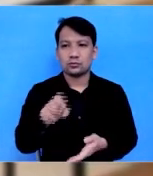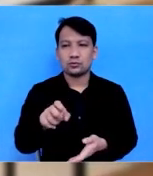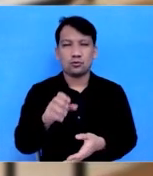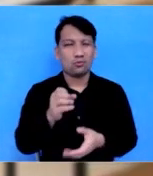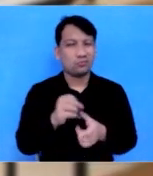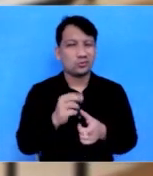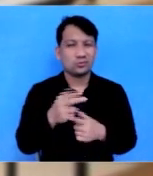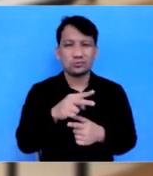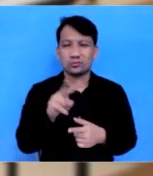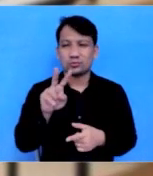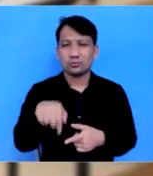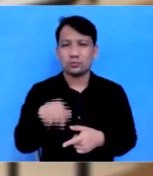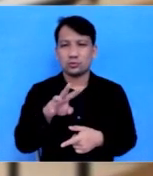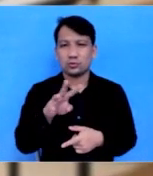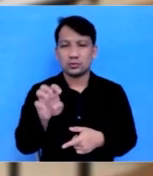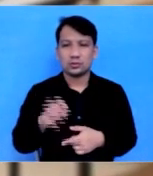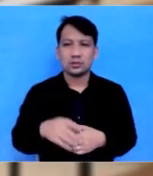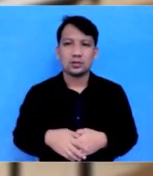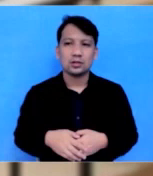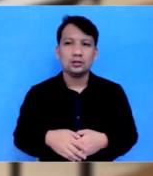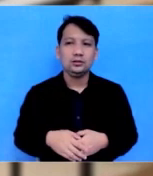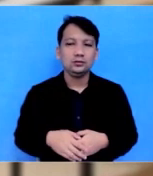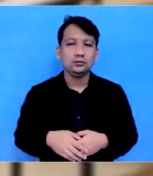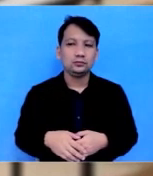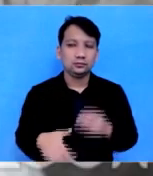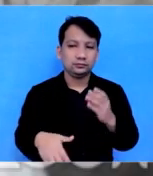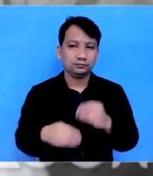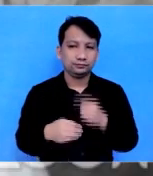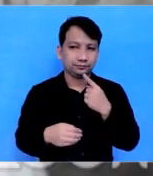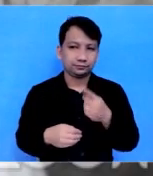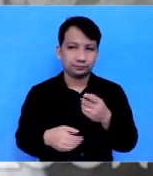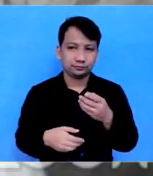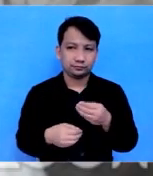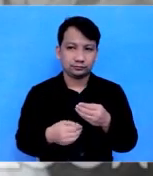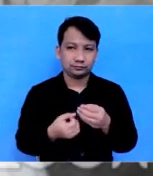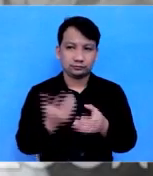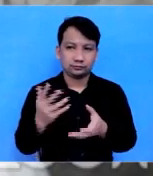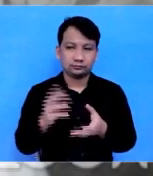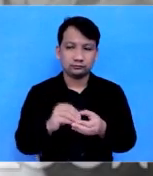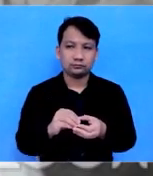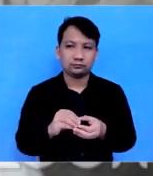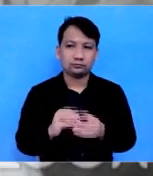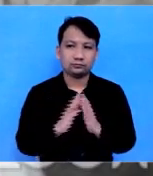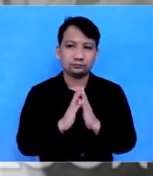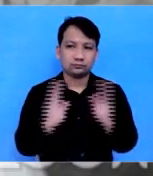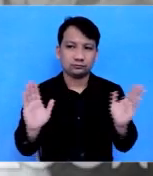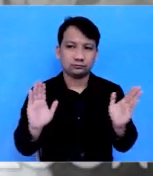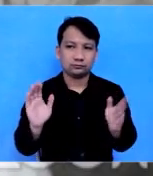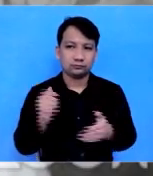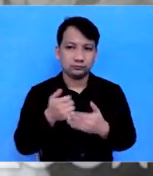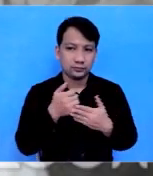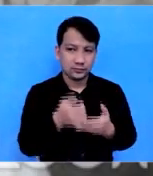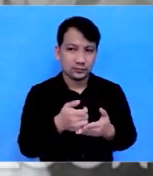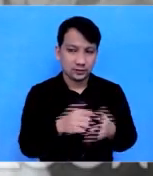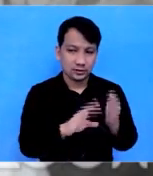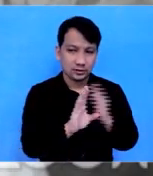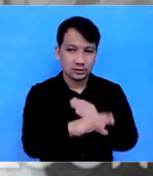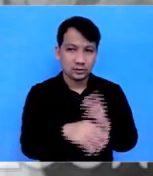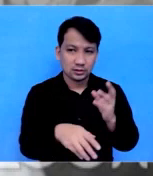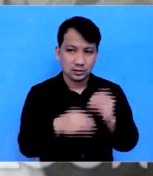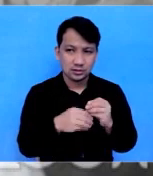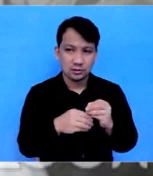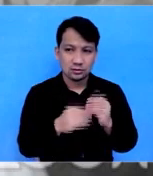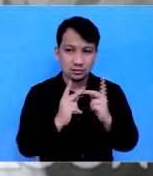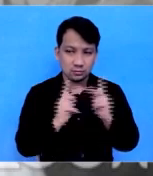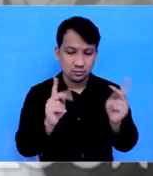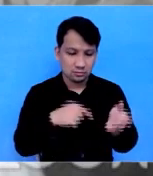hanggang 2,400 pesos. Ang halagang ito ay malaking tulong sana sa pagbabayad namin